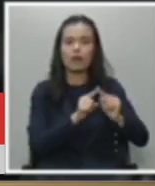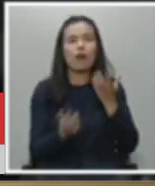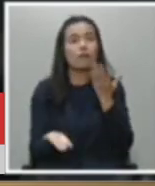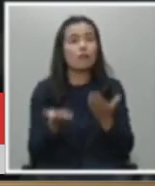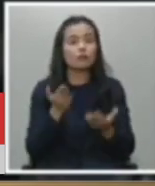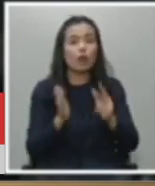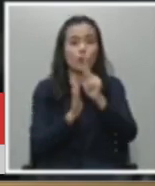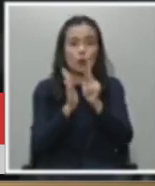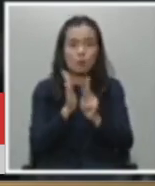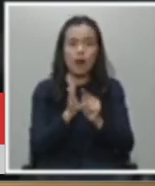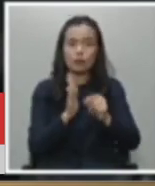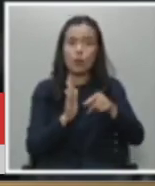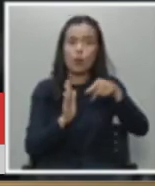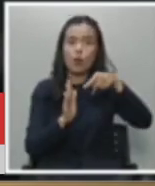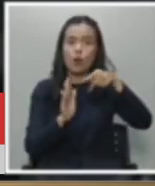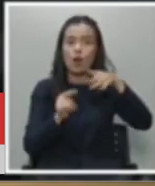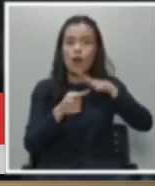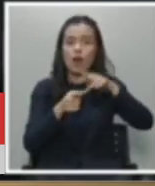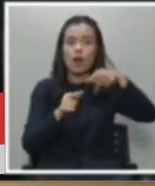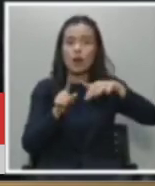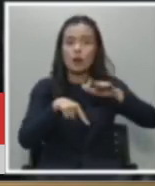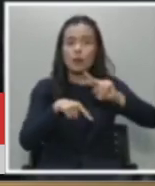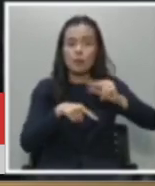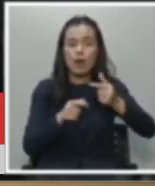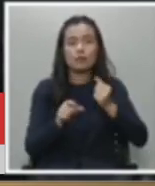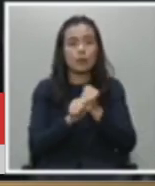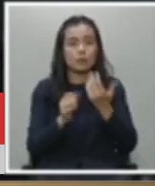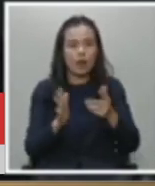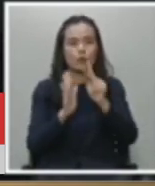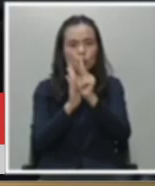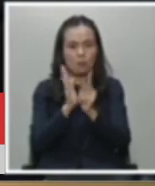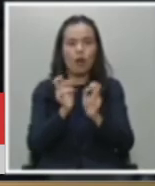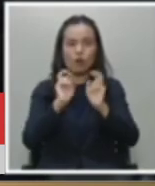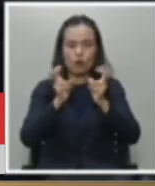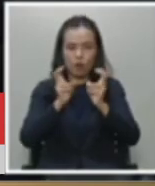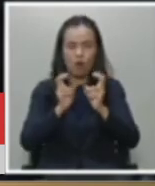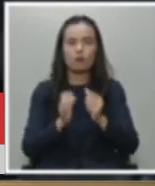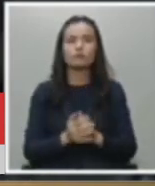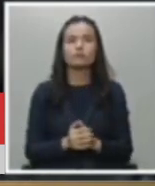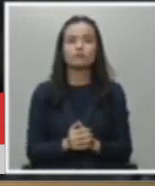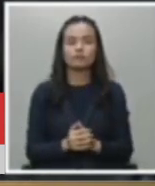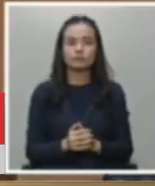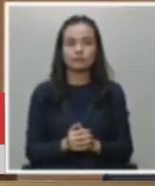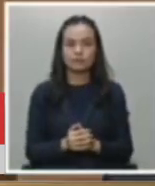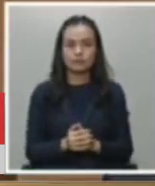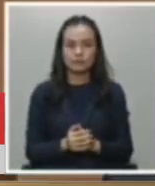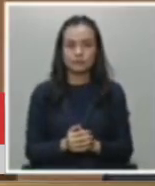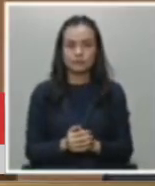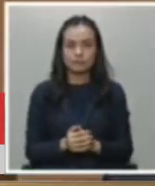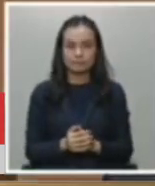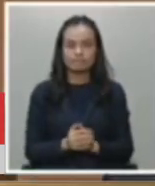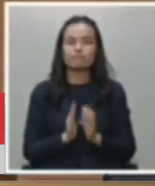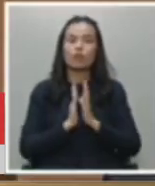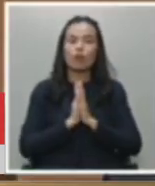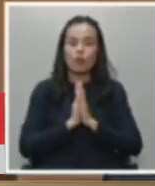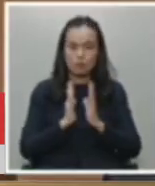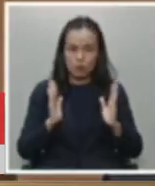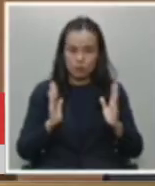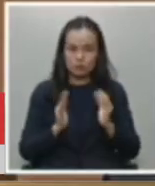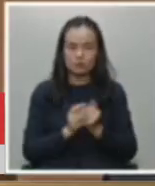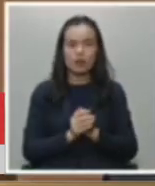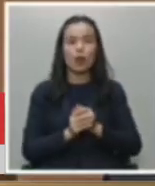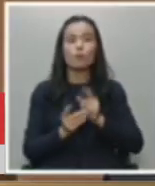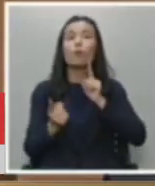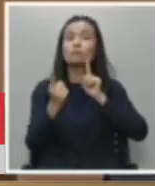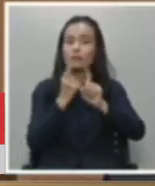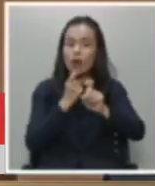ายฟ้องแพ่งนั้นจะดำเนินการได้หรือไม่อย่างไรนะครับก็ต้องเป็นข้อกฎหมายดีนะครับ ครับก็ขอบคุณท่านผู้ถามและท่าน